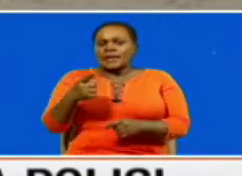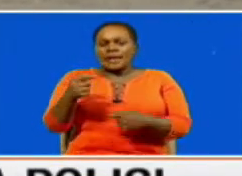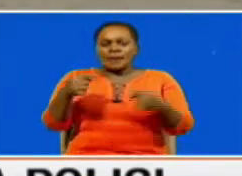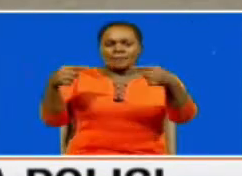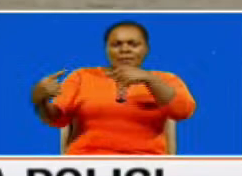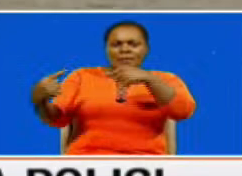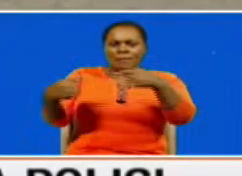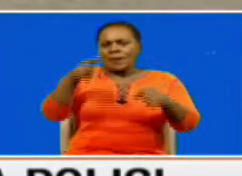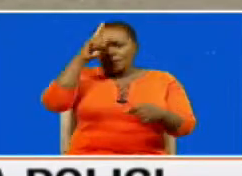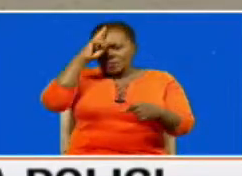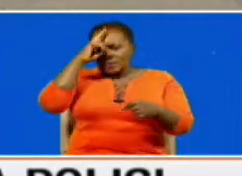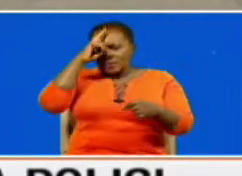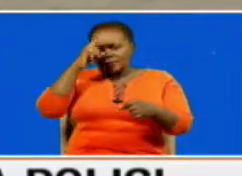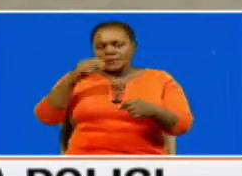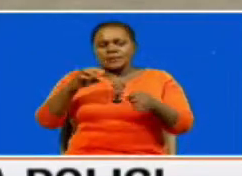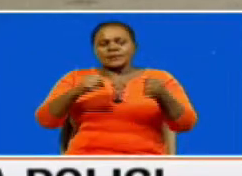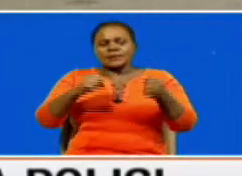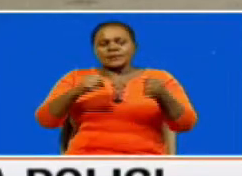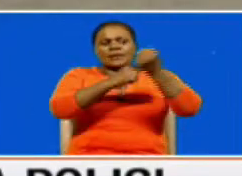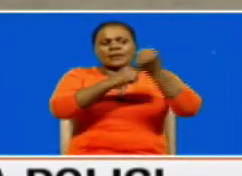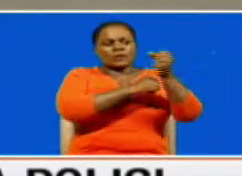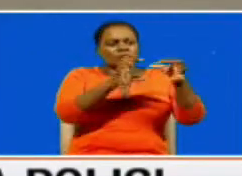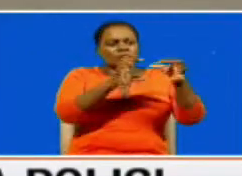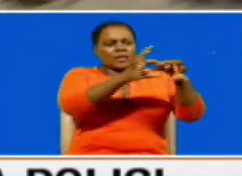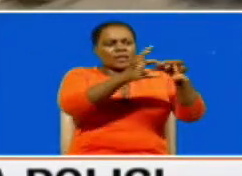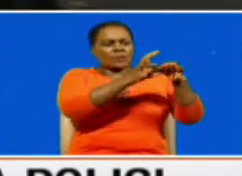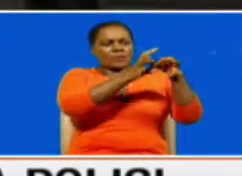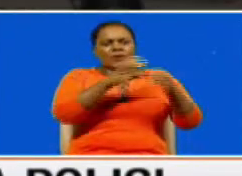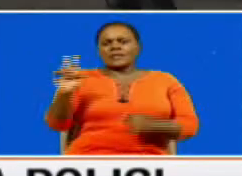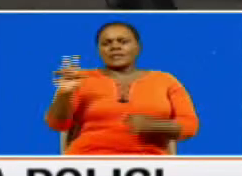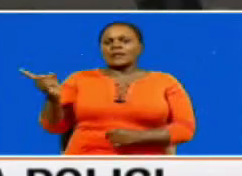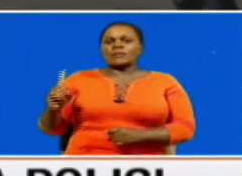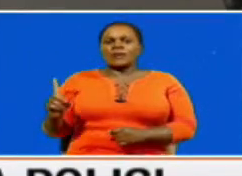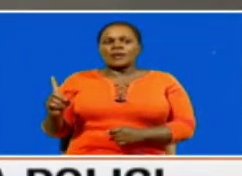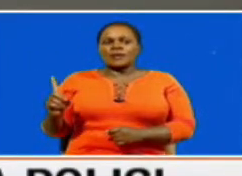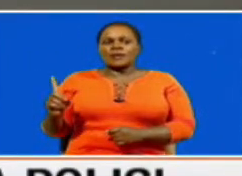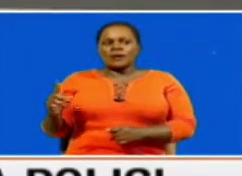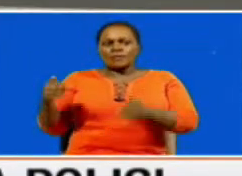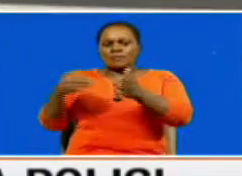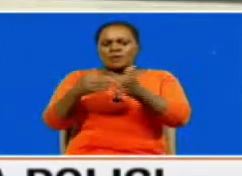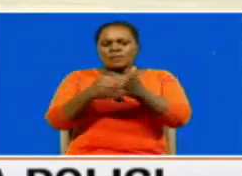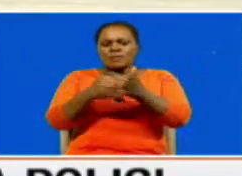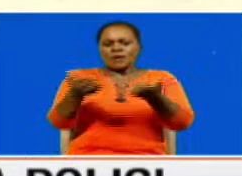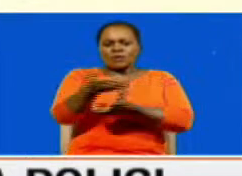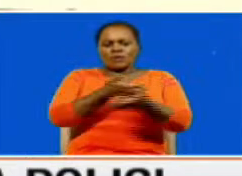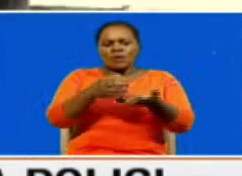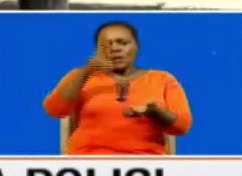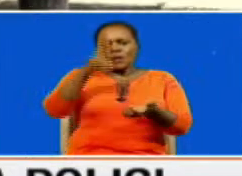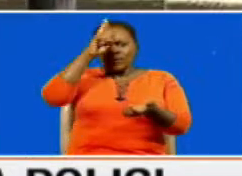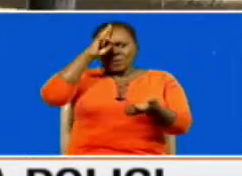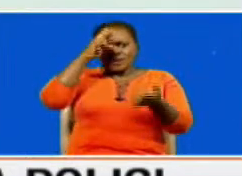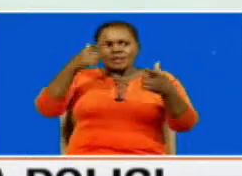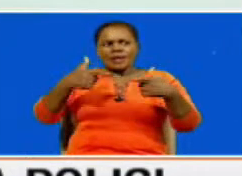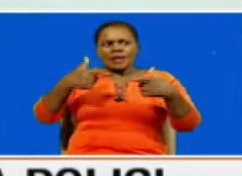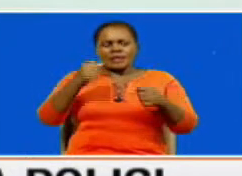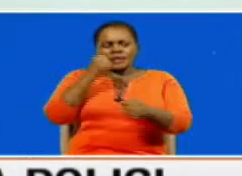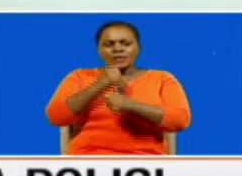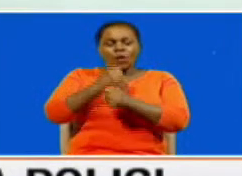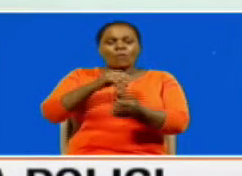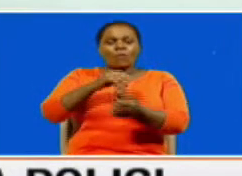makabiliano kati ya polisi na wafuasi wa Azimio jijini Kisumu na Nairobi kuwa ya kulemaza uchumi na kuwapa polisi kibarua cha